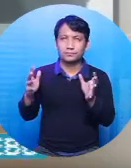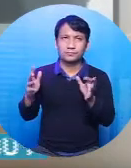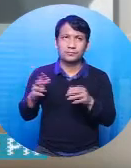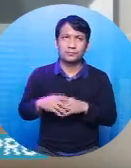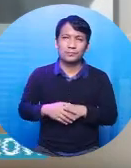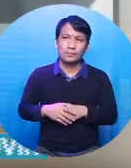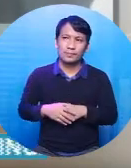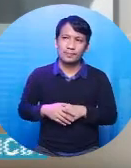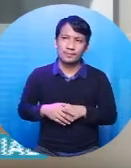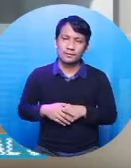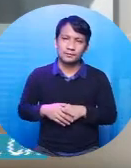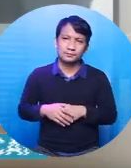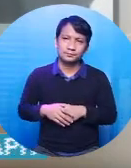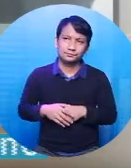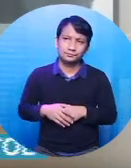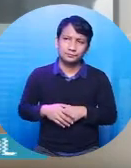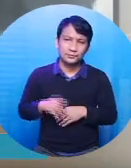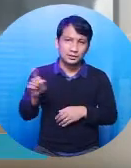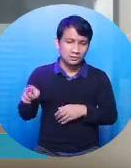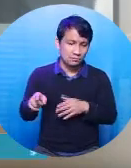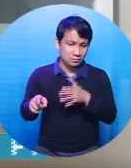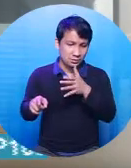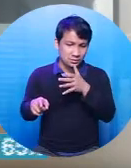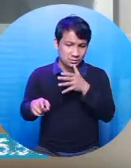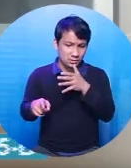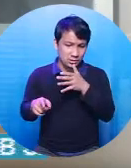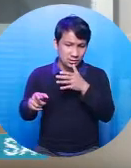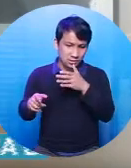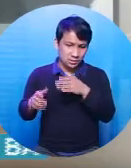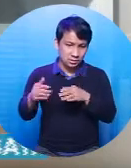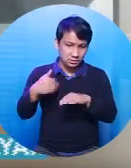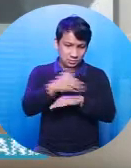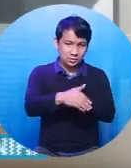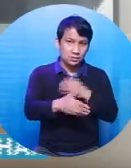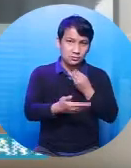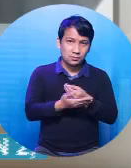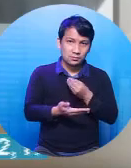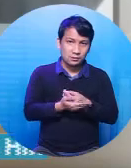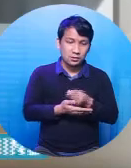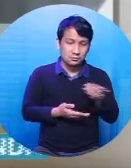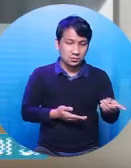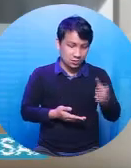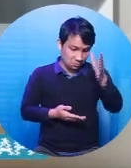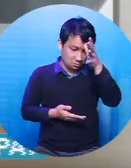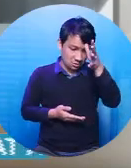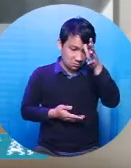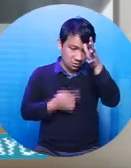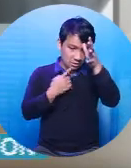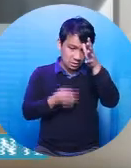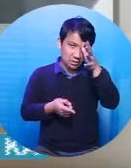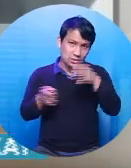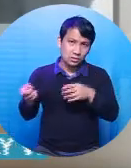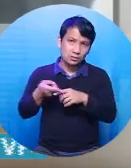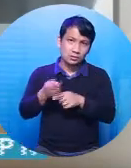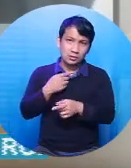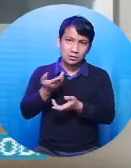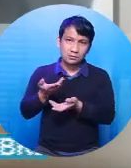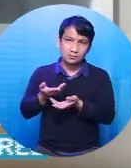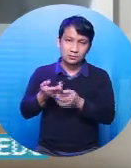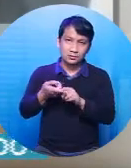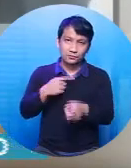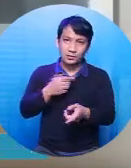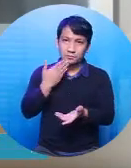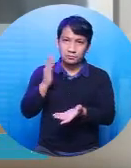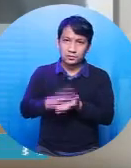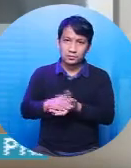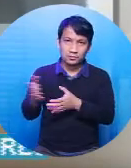Kayla, kaya hindi na nagpapadala yung pera si Mama dahil ang sinasabi ro ni Papa mo ay galing sa masama at